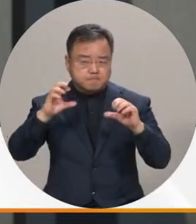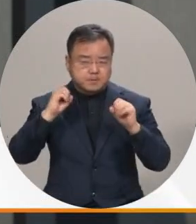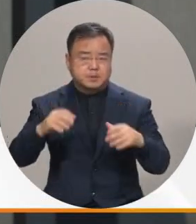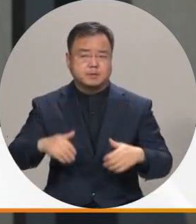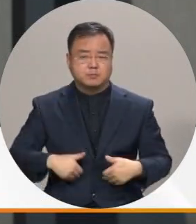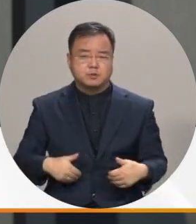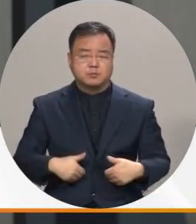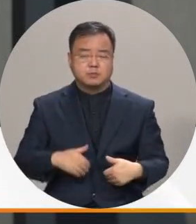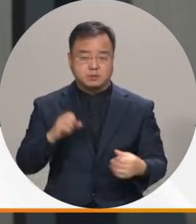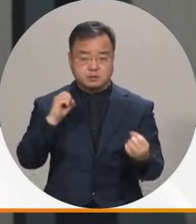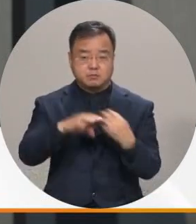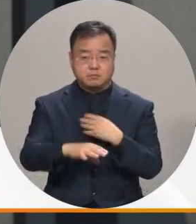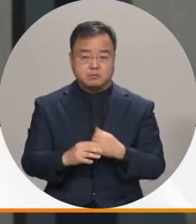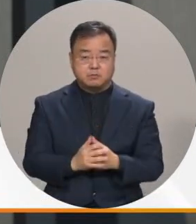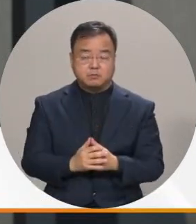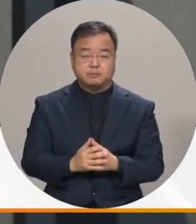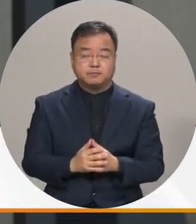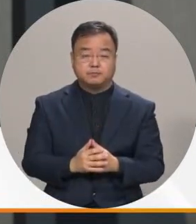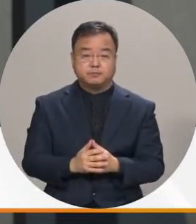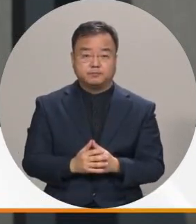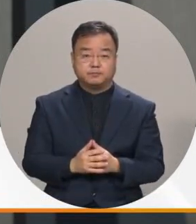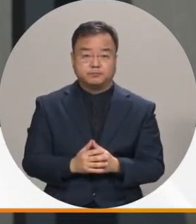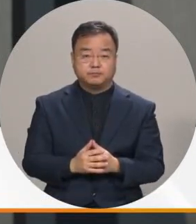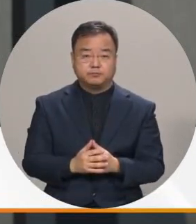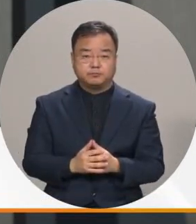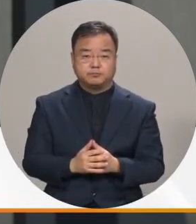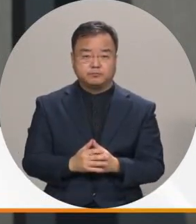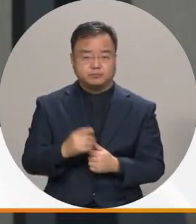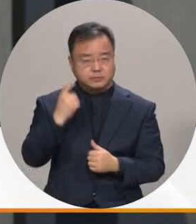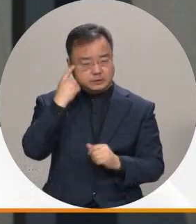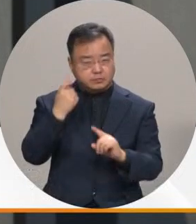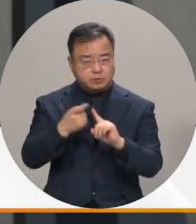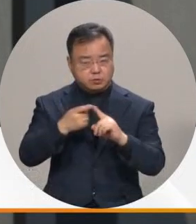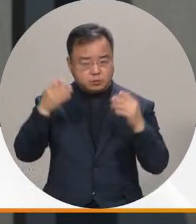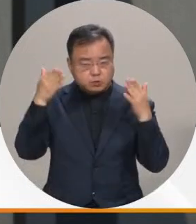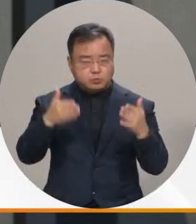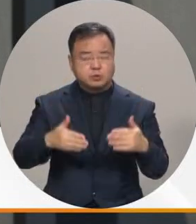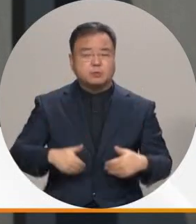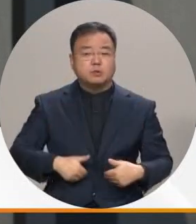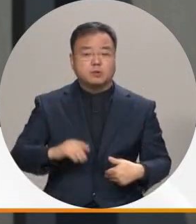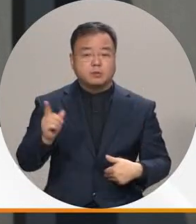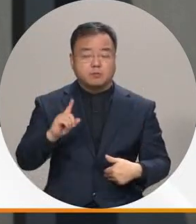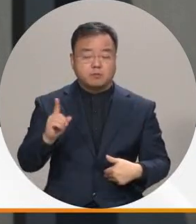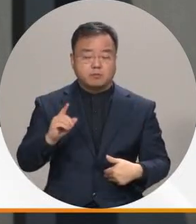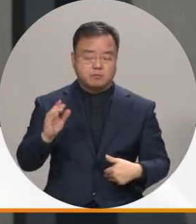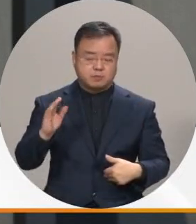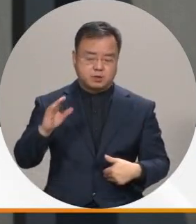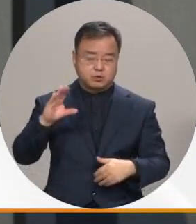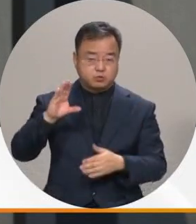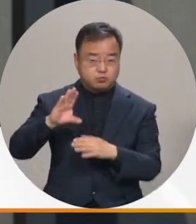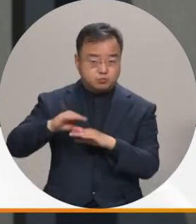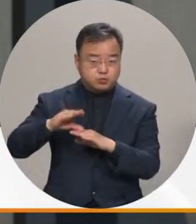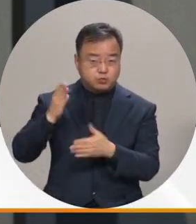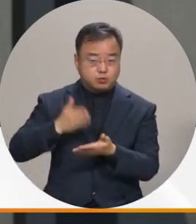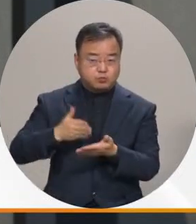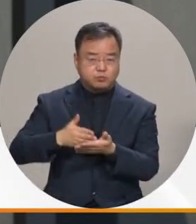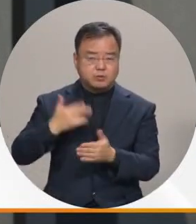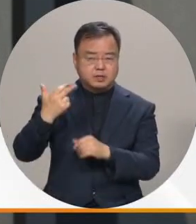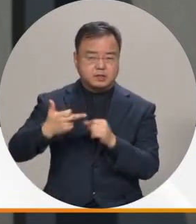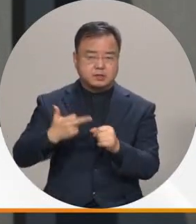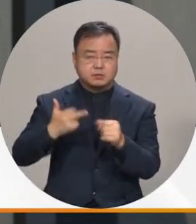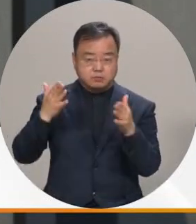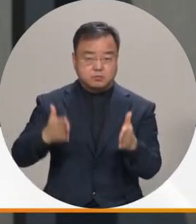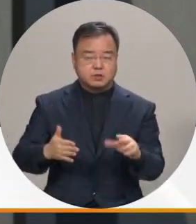주셨습니다 또 한 가지 주목할 조사는 뭐 최근 언론에 보면 지난 17년간 뭐 300조 이상의